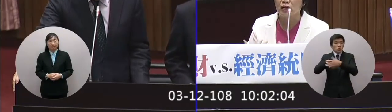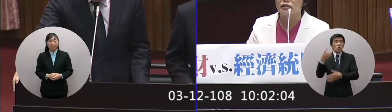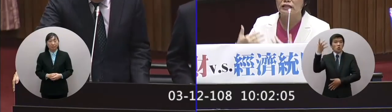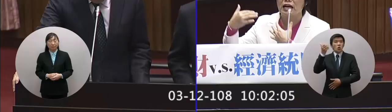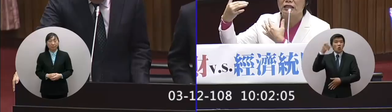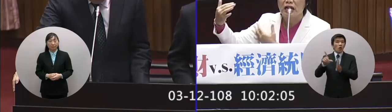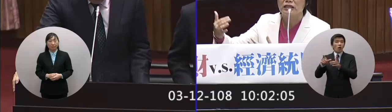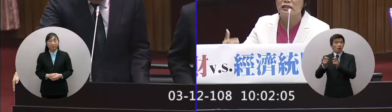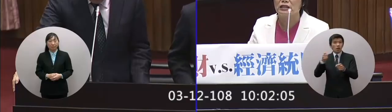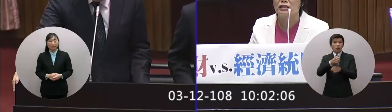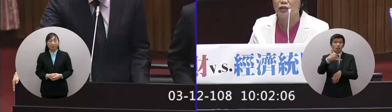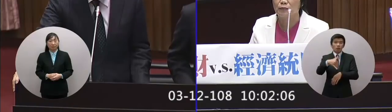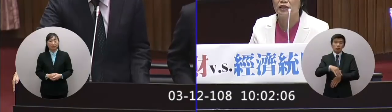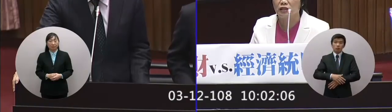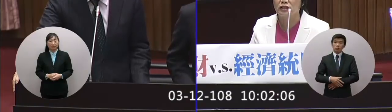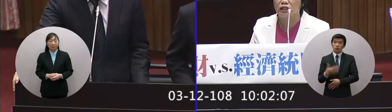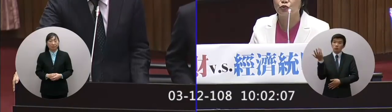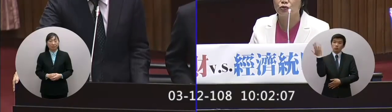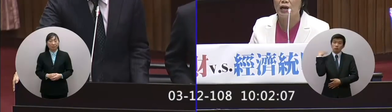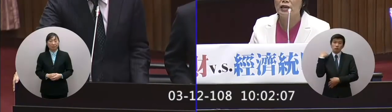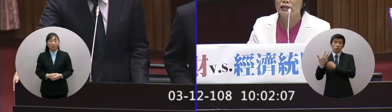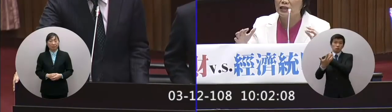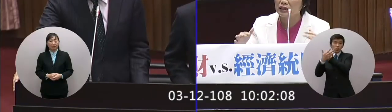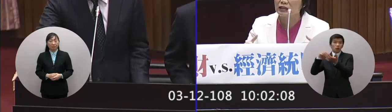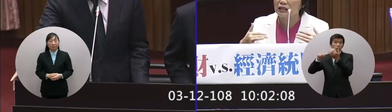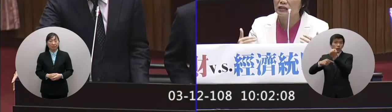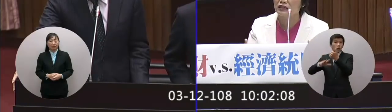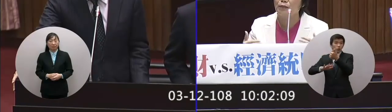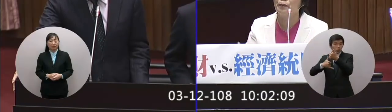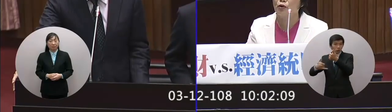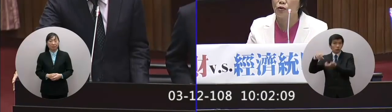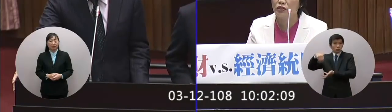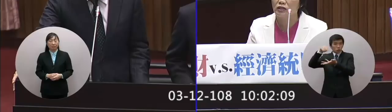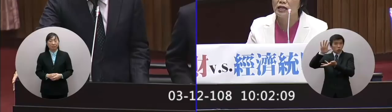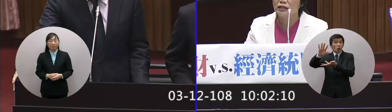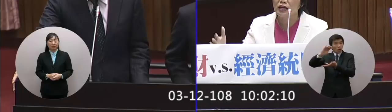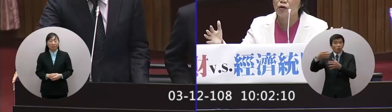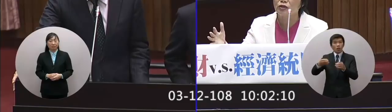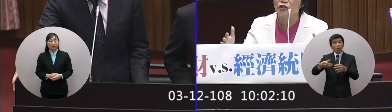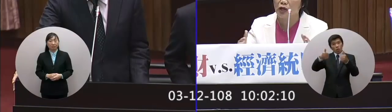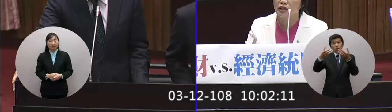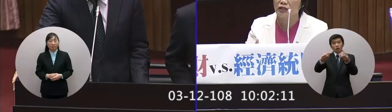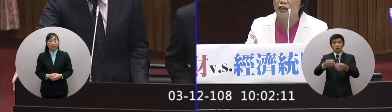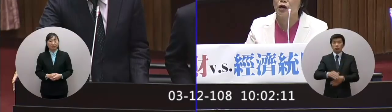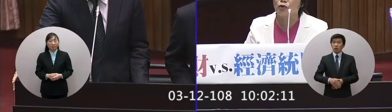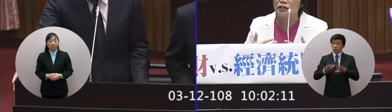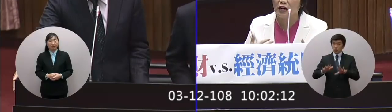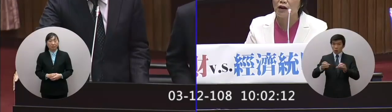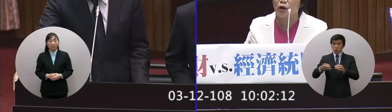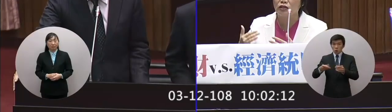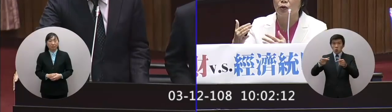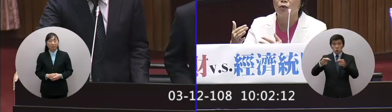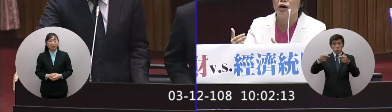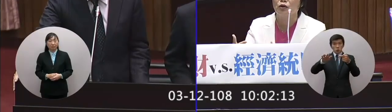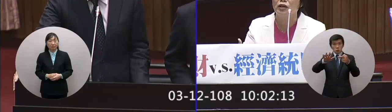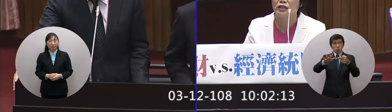为我所了解，在上一届的立委里面曾经提出来，那当时大家并没有共识，现在共识越来越强。那我的想